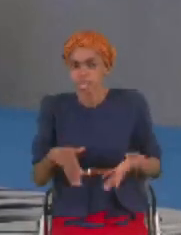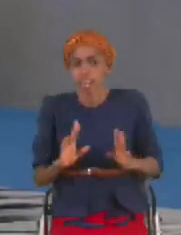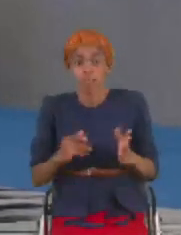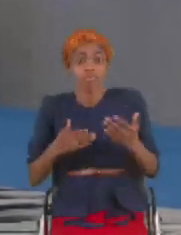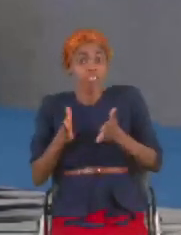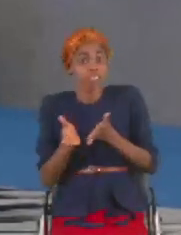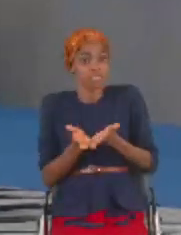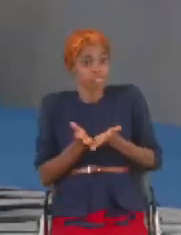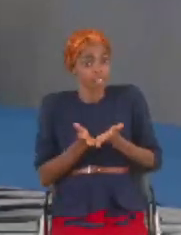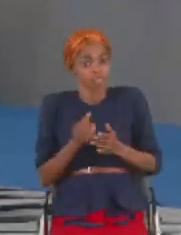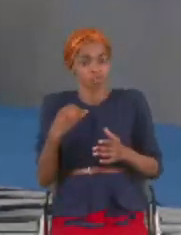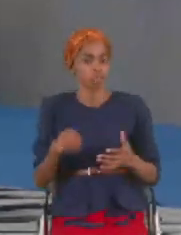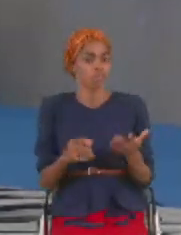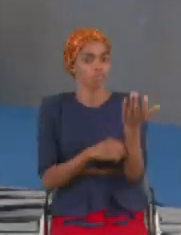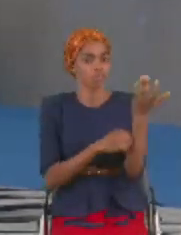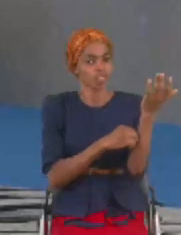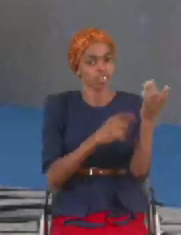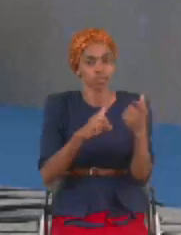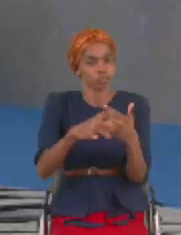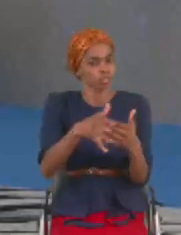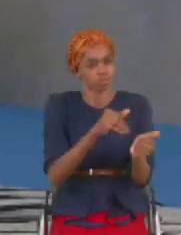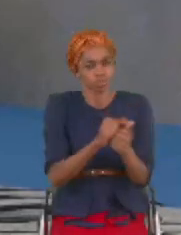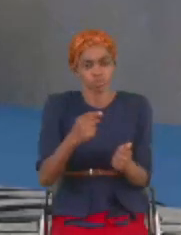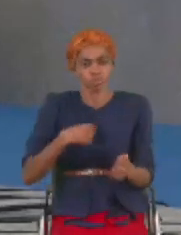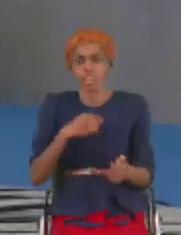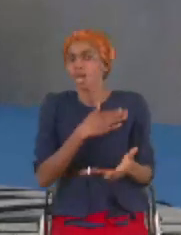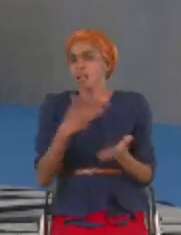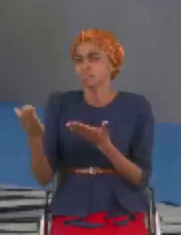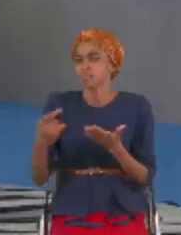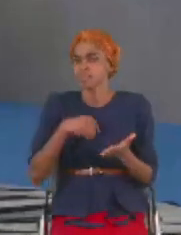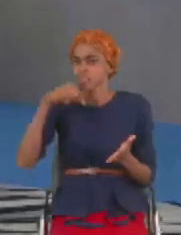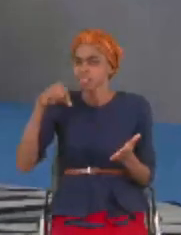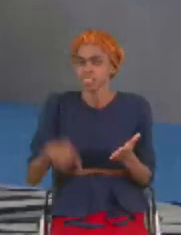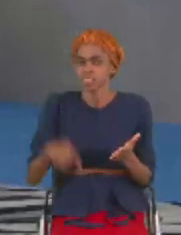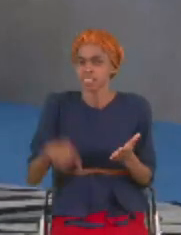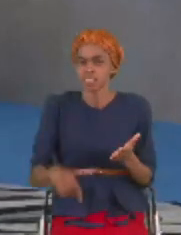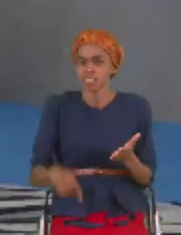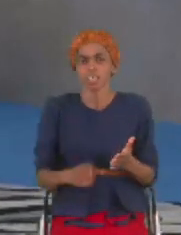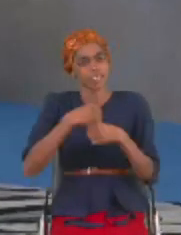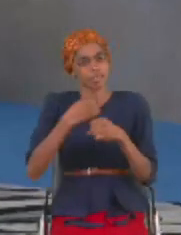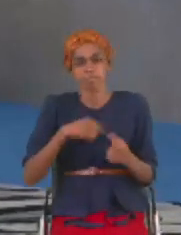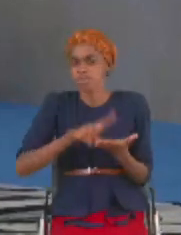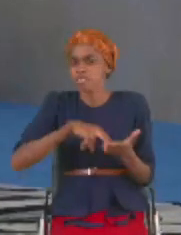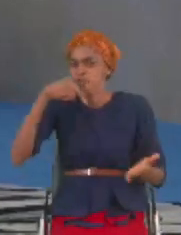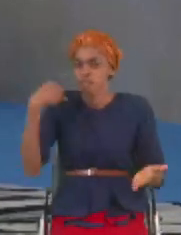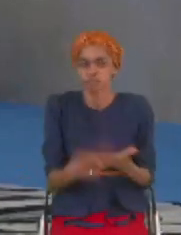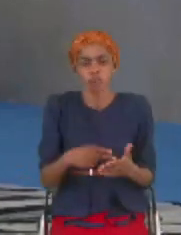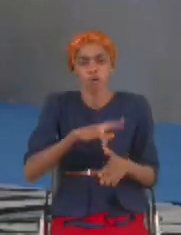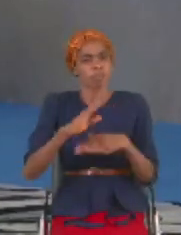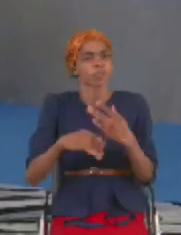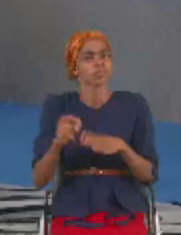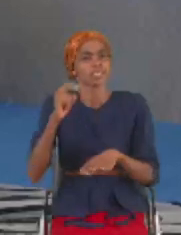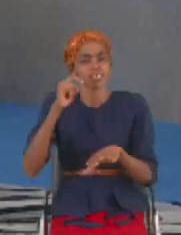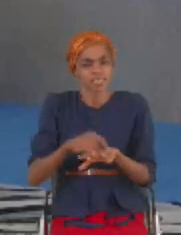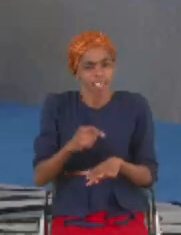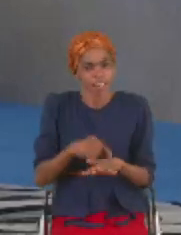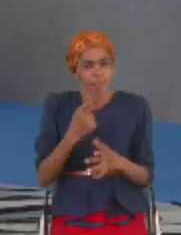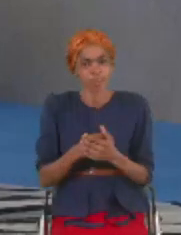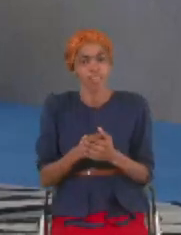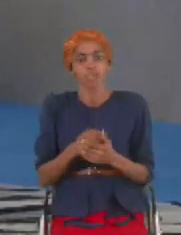désir de la chaire de me contrôler et de me fait tomber et pour ma mère est tombée tout le temps en